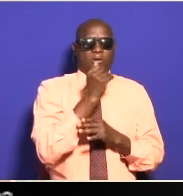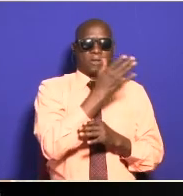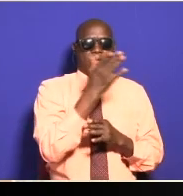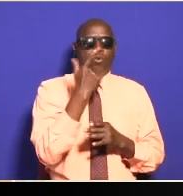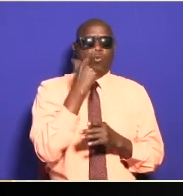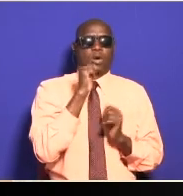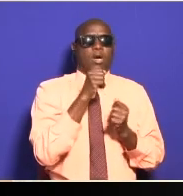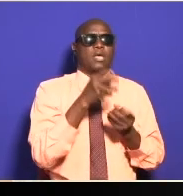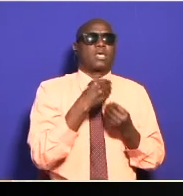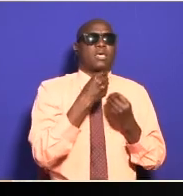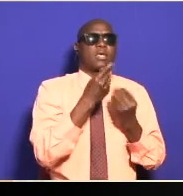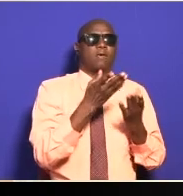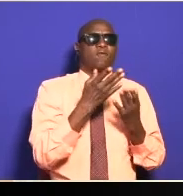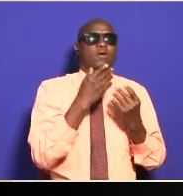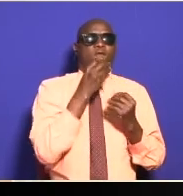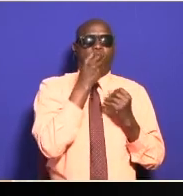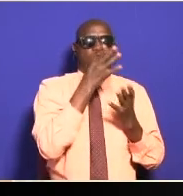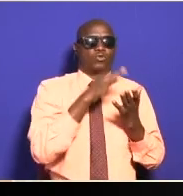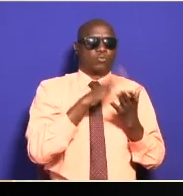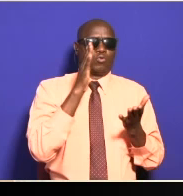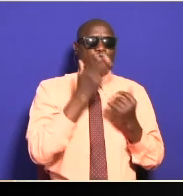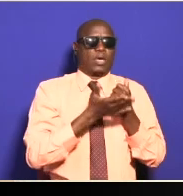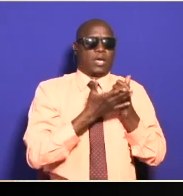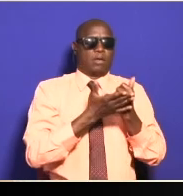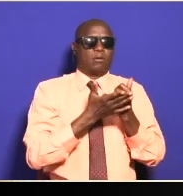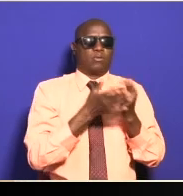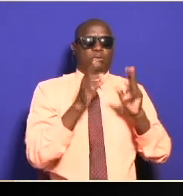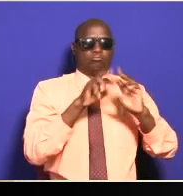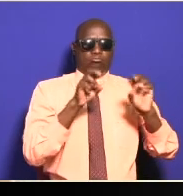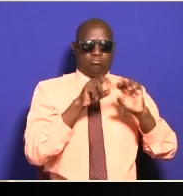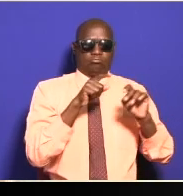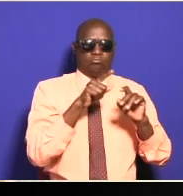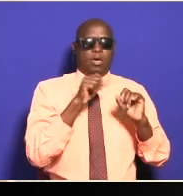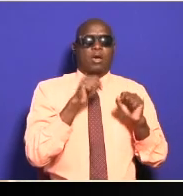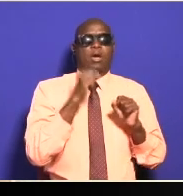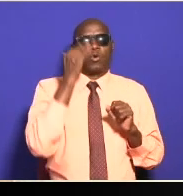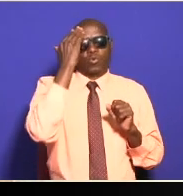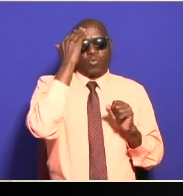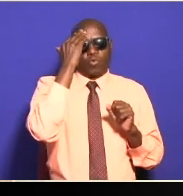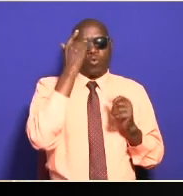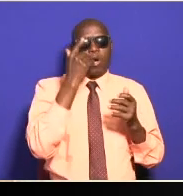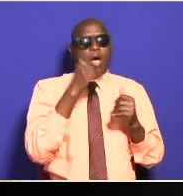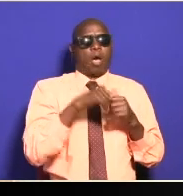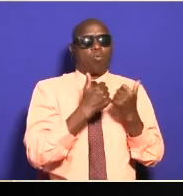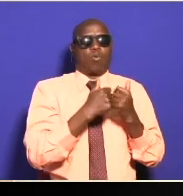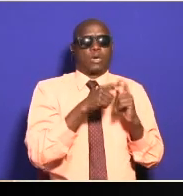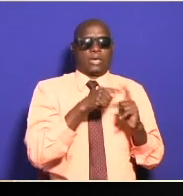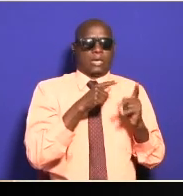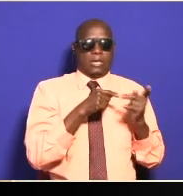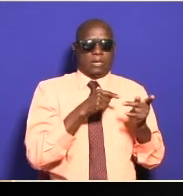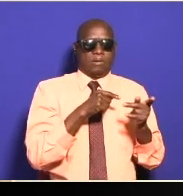zaidi ili kusaidia katika uchunguzi, tuweze kujua namna walivyouawa,